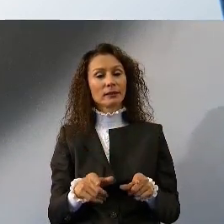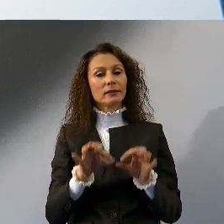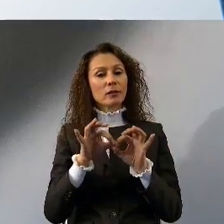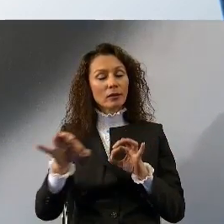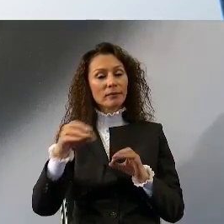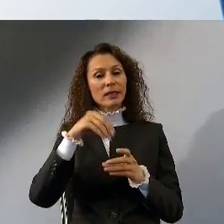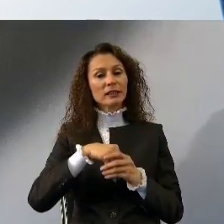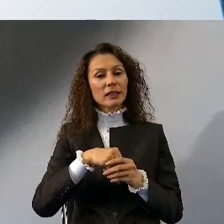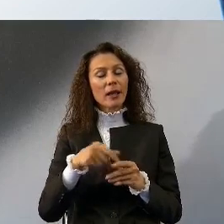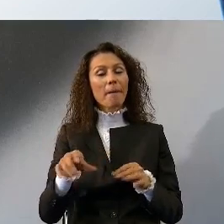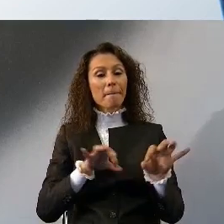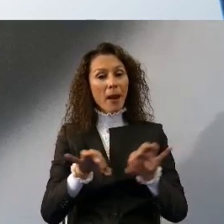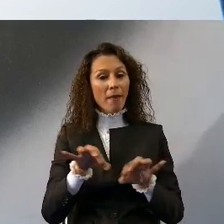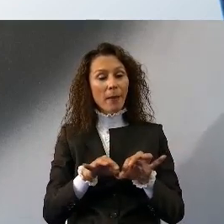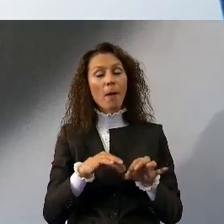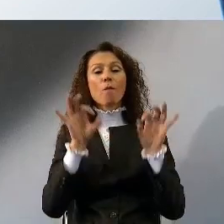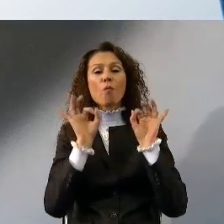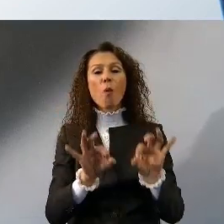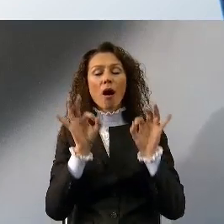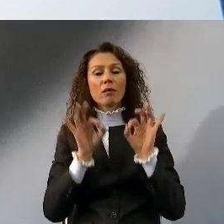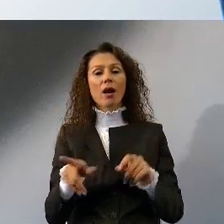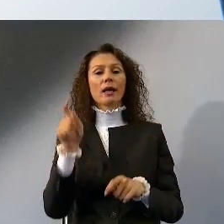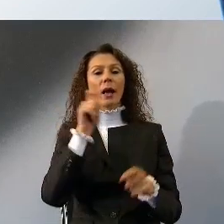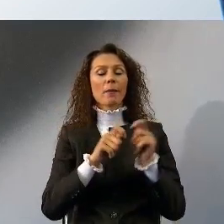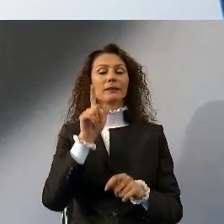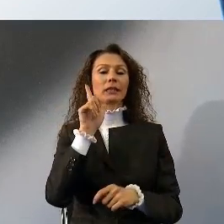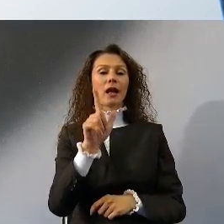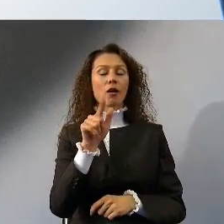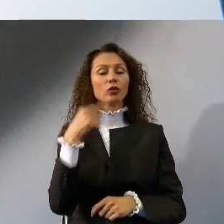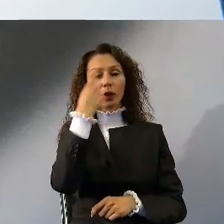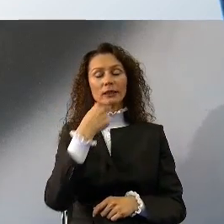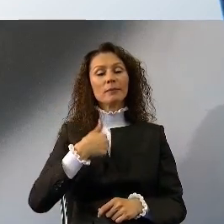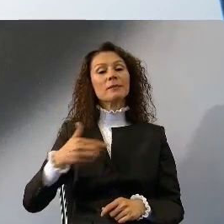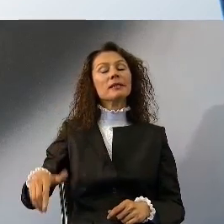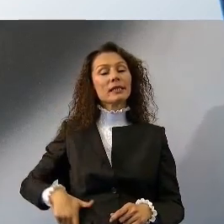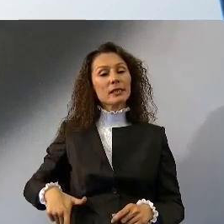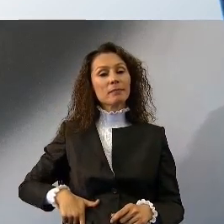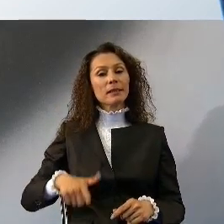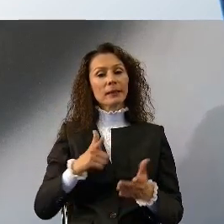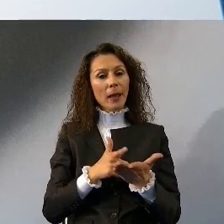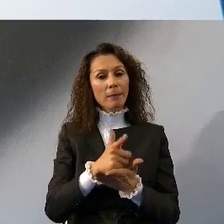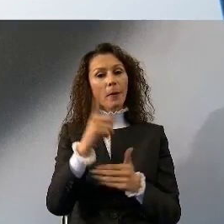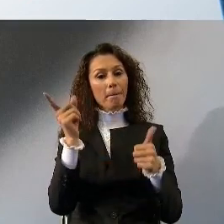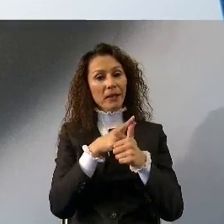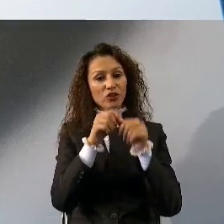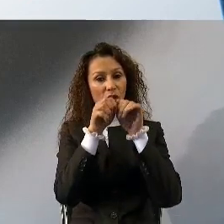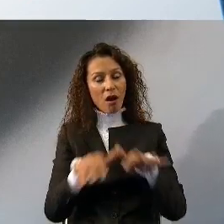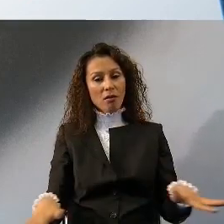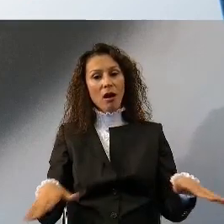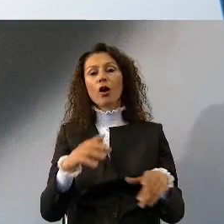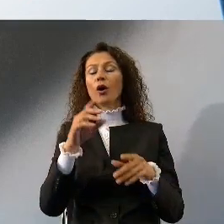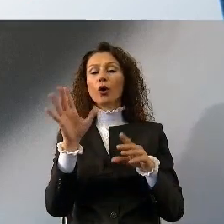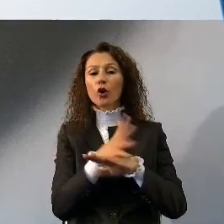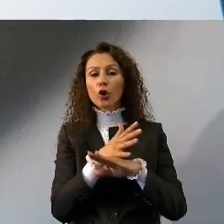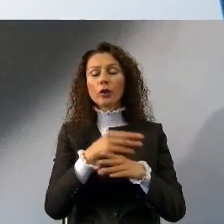ölçeğinde bu ürün planlamasının muhakkak yapılması gerekiyor. Dolayısıyla bizim İzmir tarımımızın birinci ayağı ürün